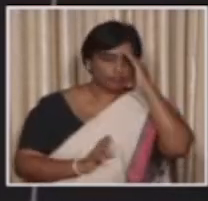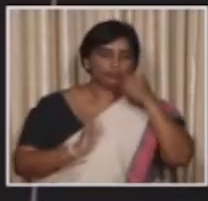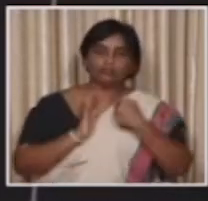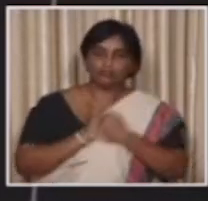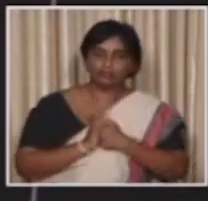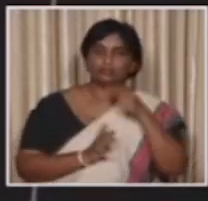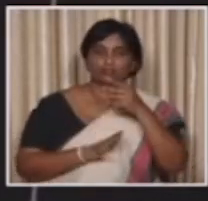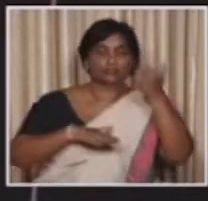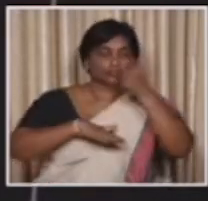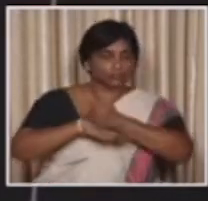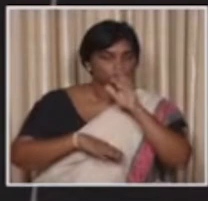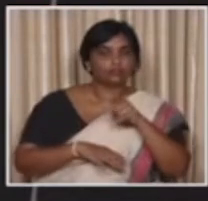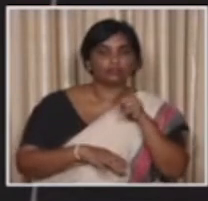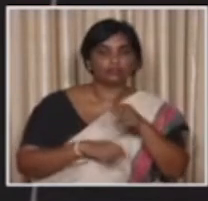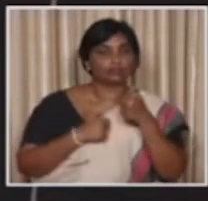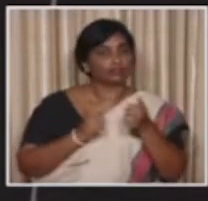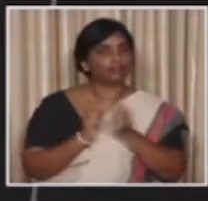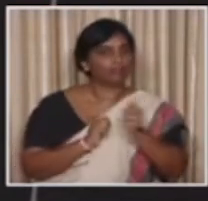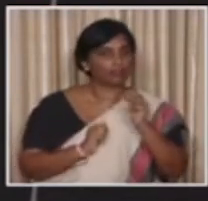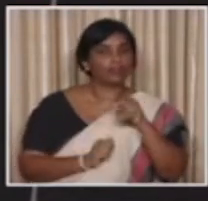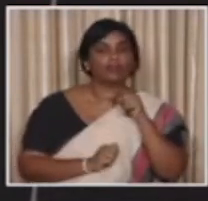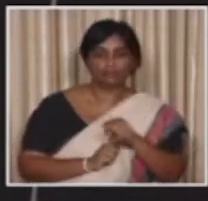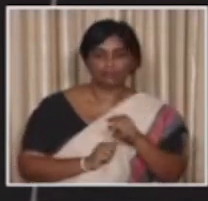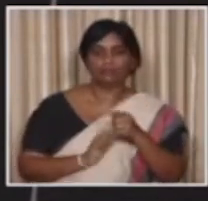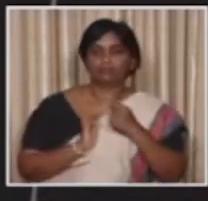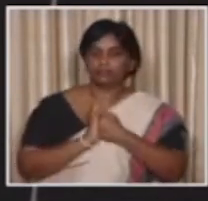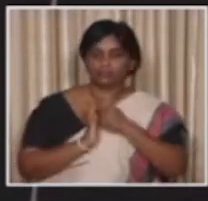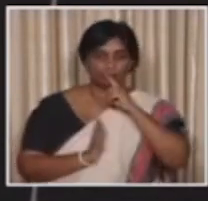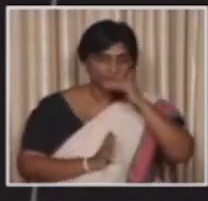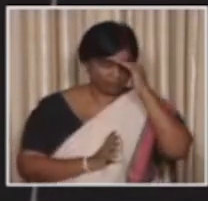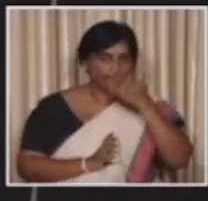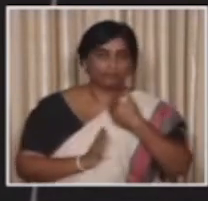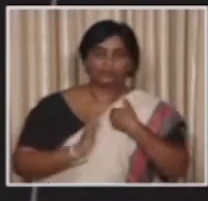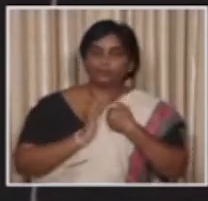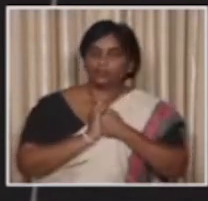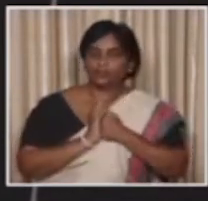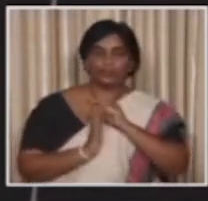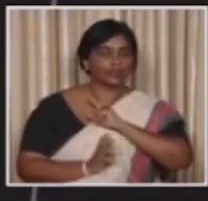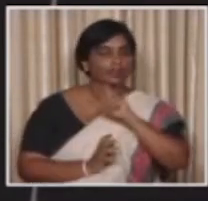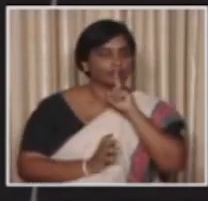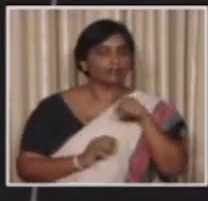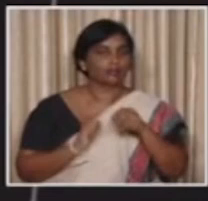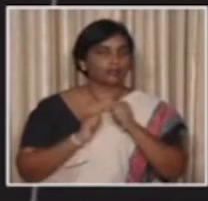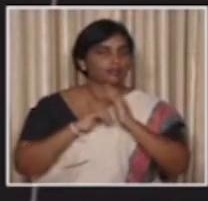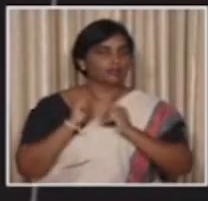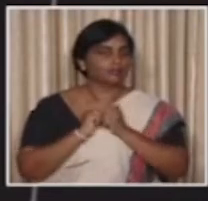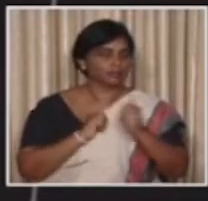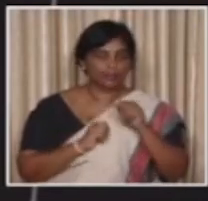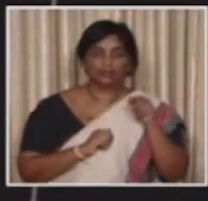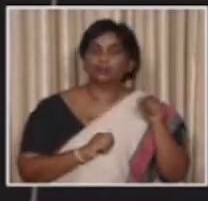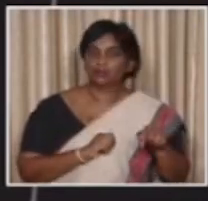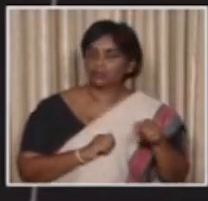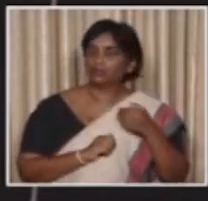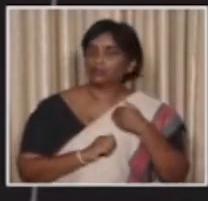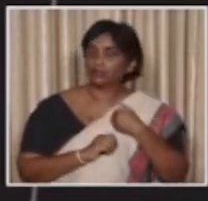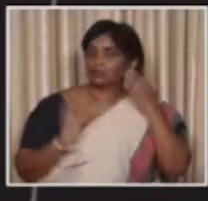කරනවා. එතුමා මුලස්සරේ ඉන්න වෙලාවට නම් ඒ වැඩේ හොඳට කරනවා. ඒ නිසා ගරු කතානායකතුමනි අපි ඉතාම ගෞරවයෙන් ඉල්ලීමක් කරනවා මේ කටයුත්ත කරන්න කියලා. ඊළඟට